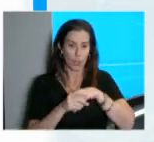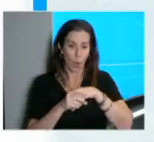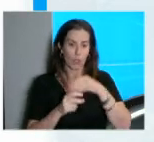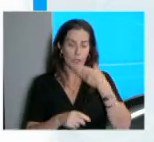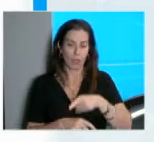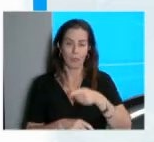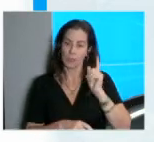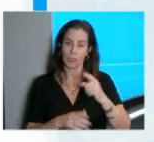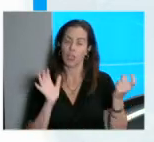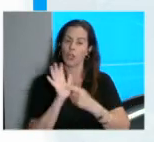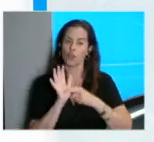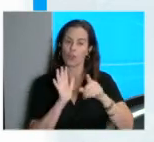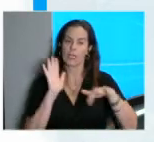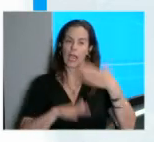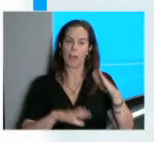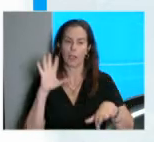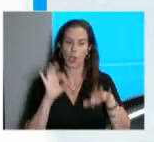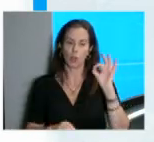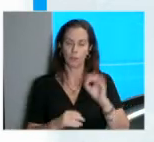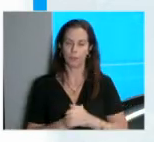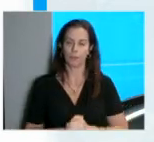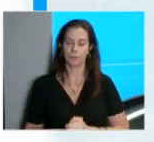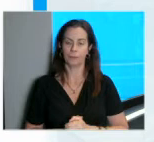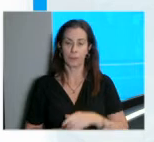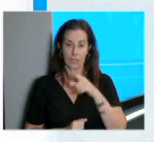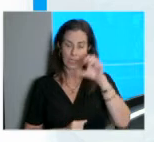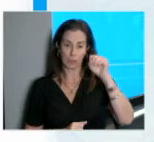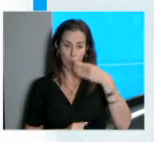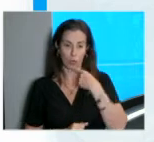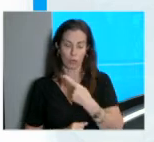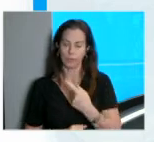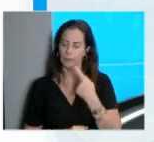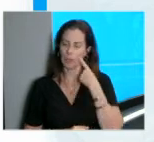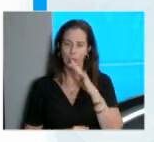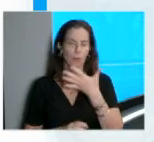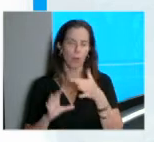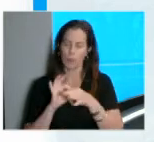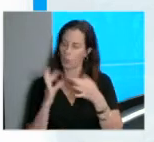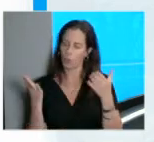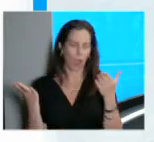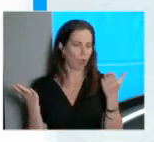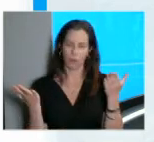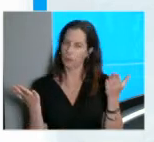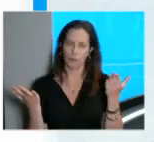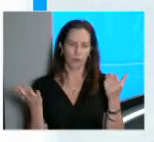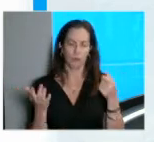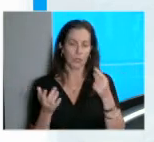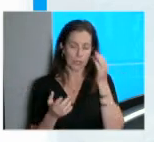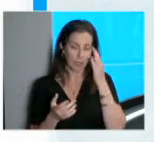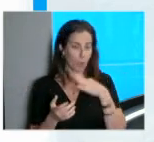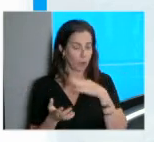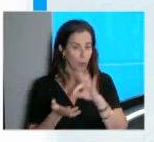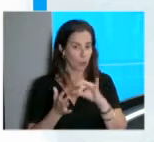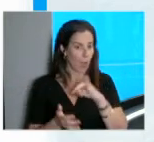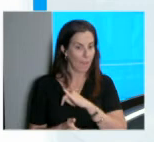ישראל, נצטרך לדרוש את זה אחרי הבחירות. כך סמוטריץ', תראו עד כמה הוא מנותק. אני מזכיר לכם, ושימו לב, זו נקודה